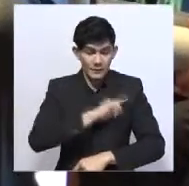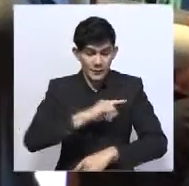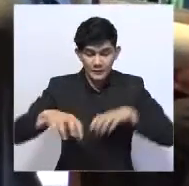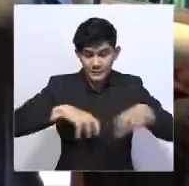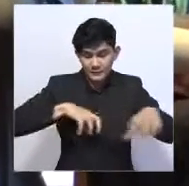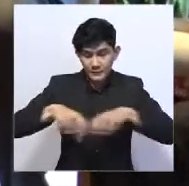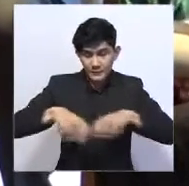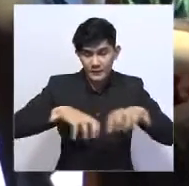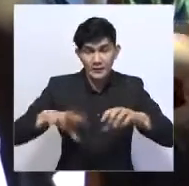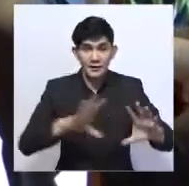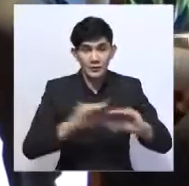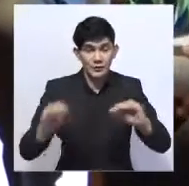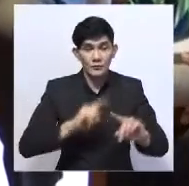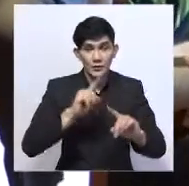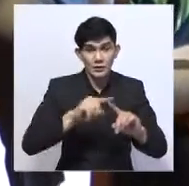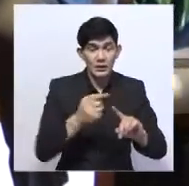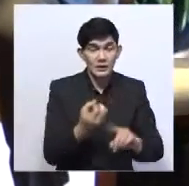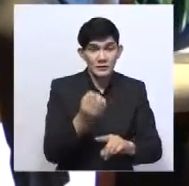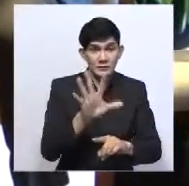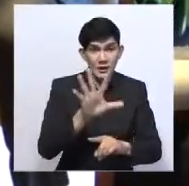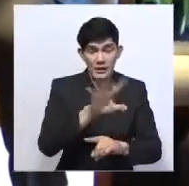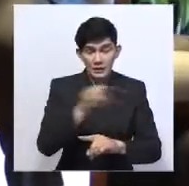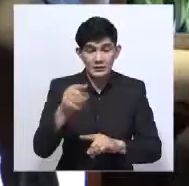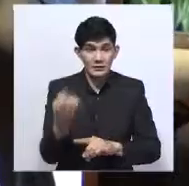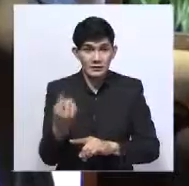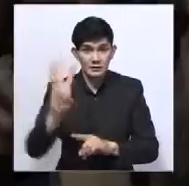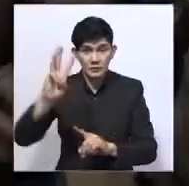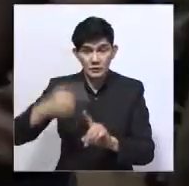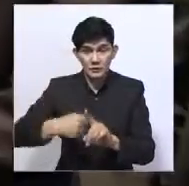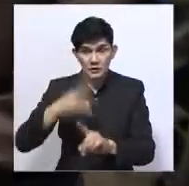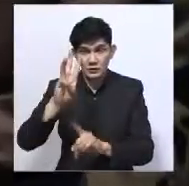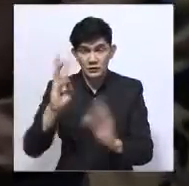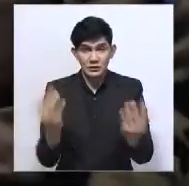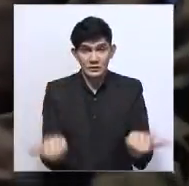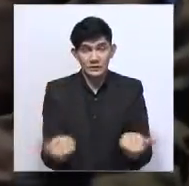เจ้าภาพการจัดการประชุมในระหว่างวันที่15ถึง16มิถุนายนนี้ด้วยนะครับ